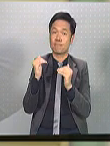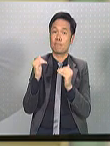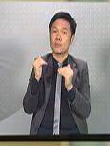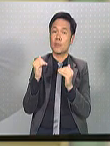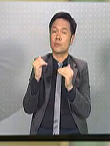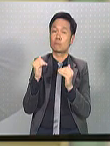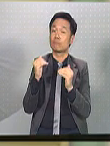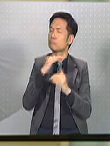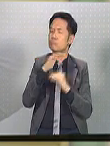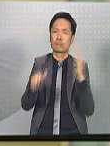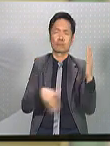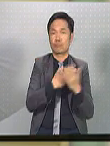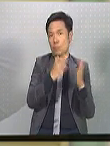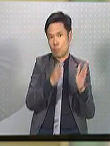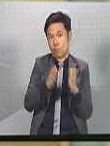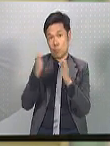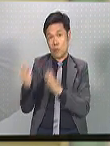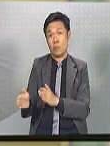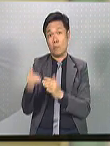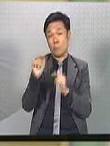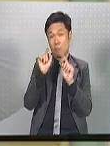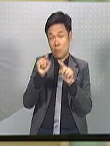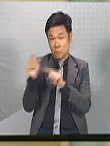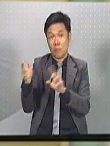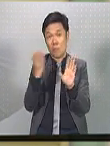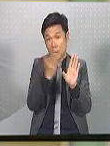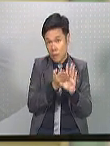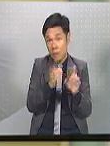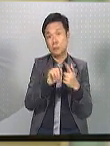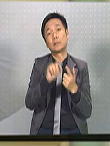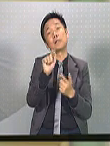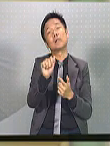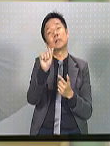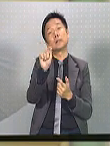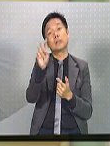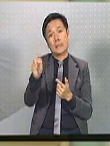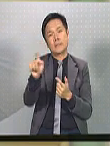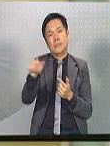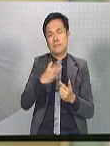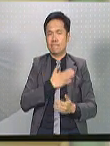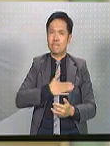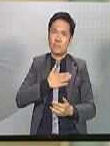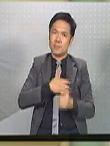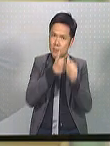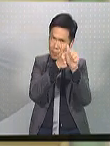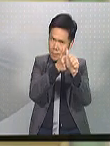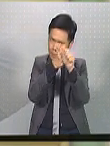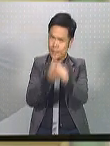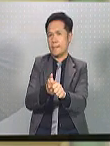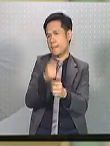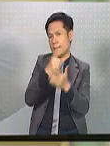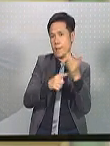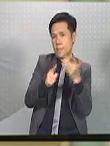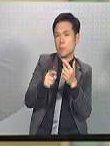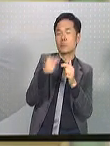setiap Kertajaya ingin mengeluarkan uang dan sebagainya mengikut arahan yang dikeluarkan oleh petugas-petugas